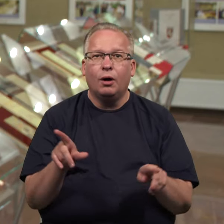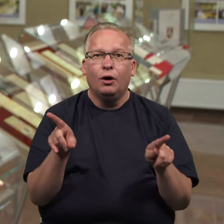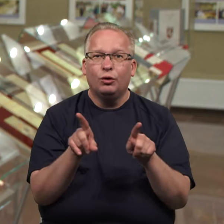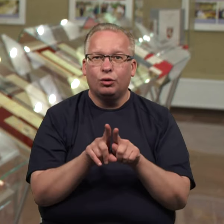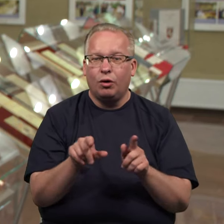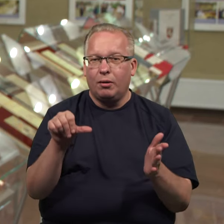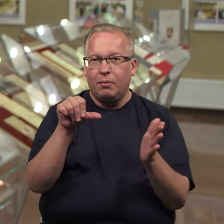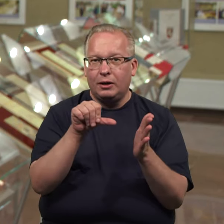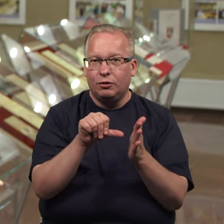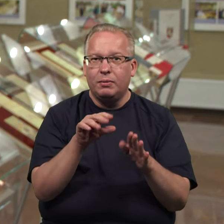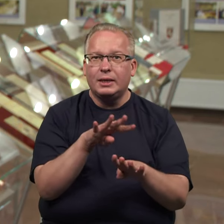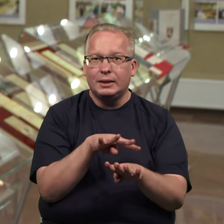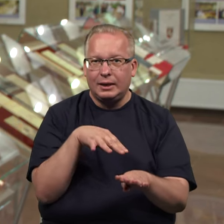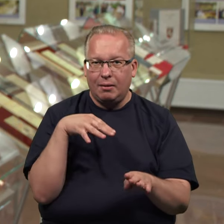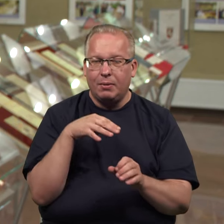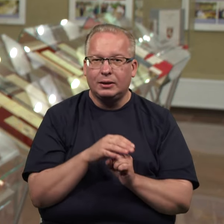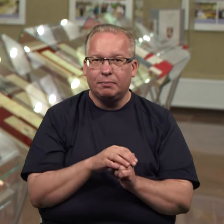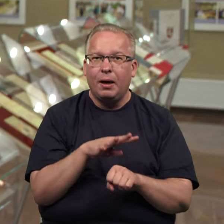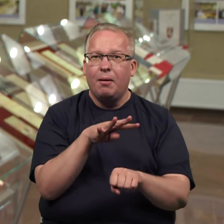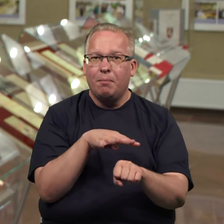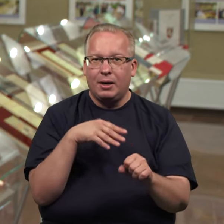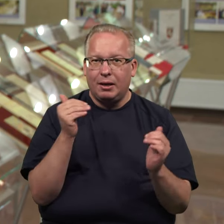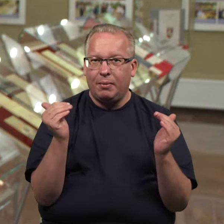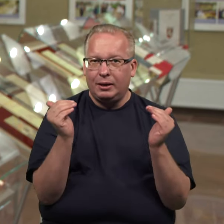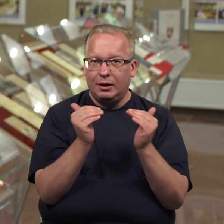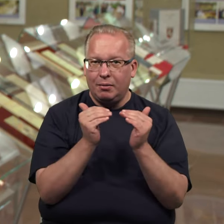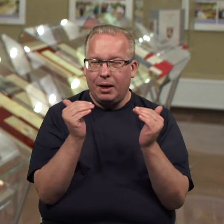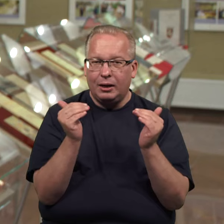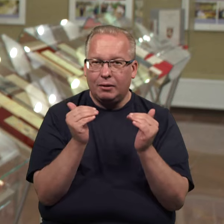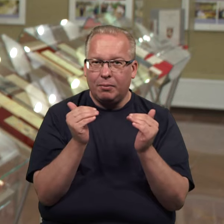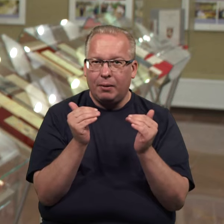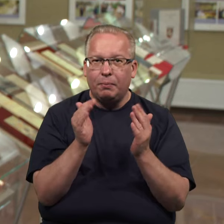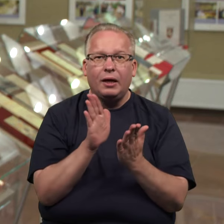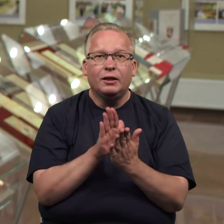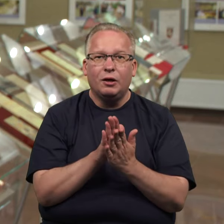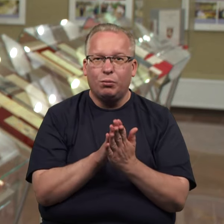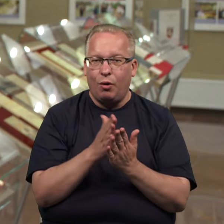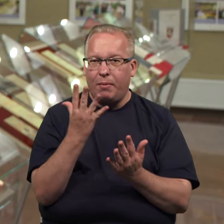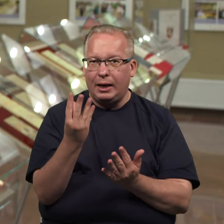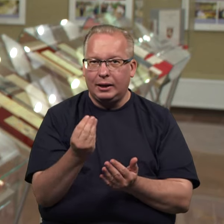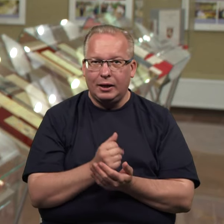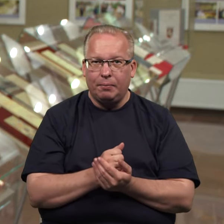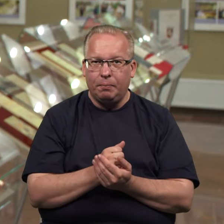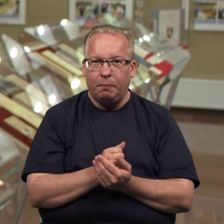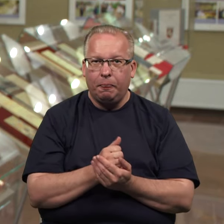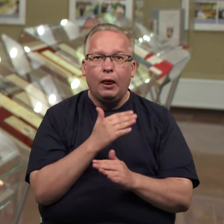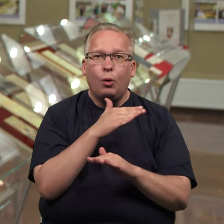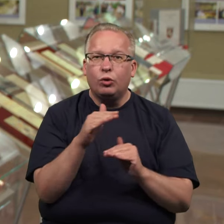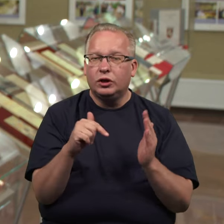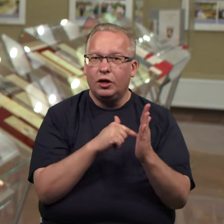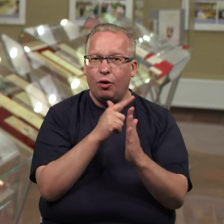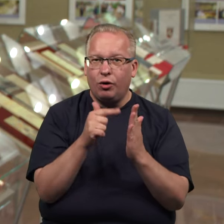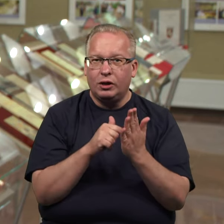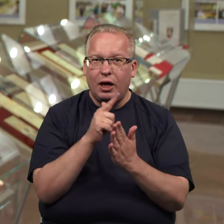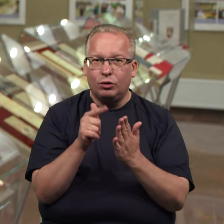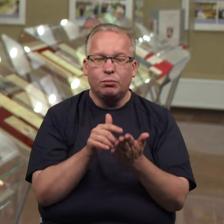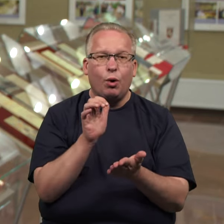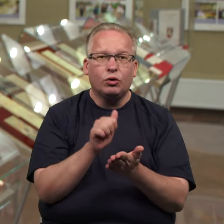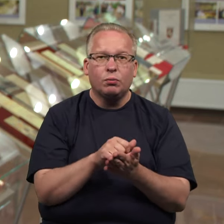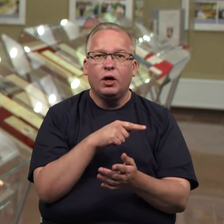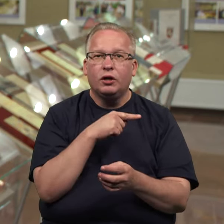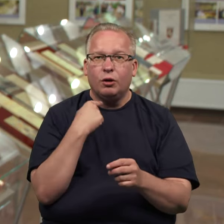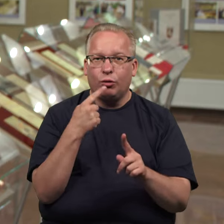atstovavimas Seimui parlamentinėme lygmenyje, parlamentinė diplomatija. tai yra užsienio klausimai. Ir tai užimdavo turbūt daugiau nei